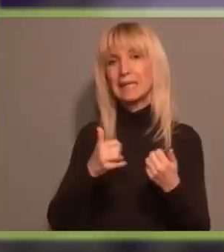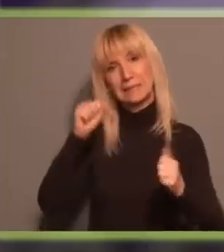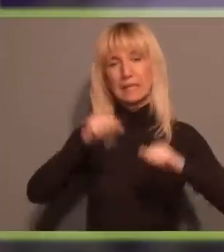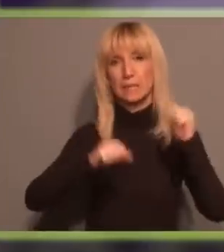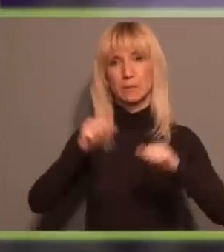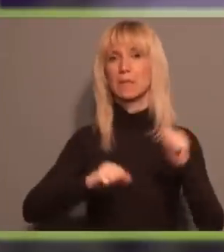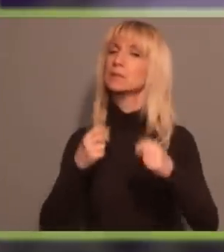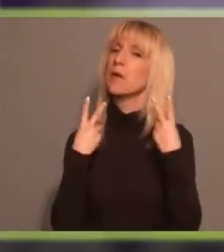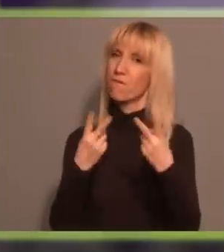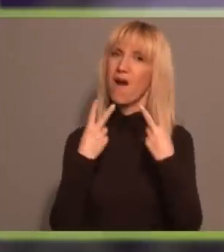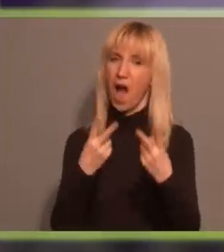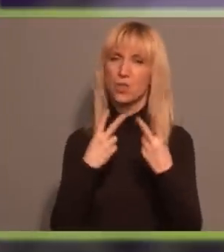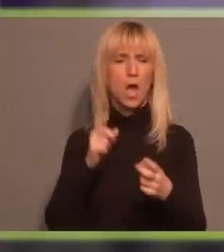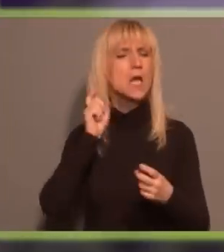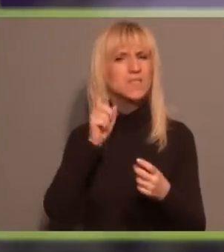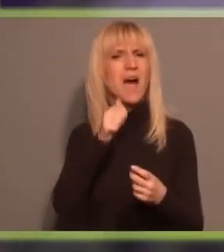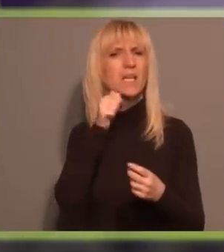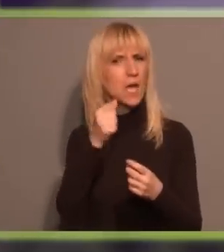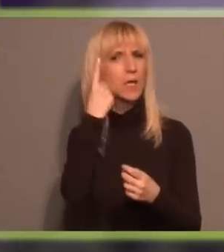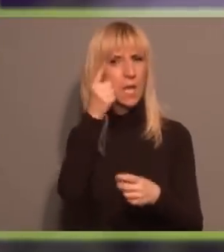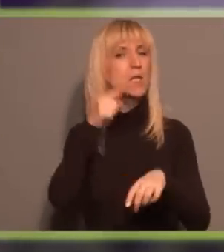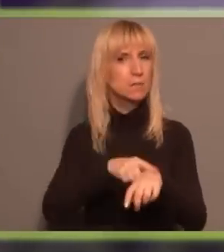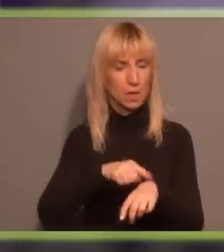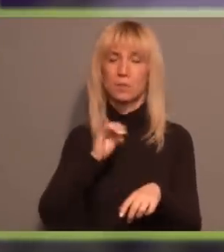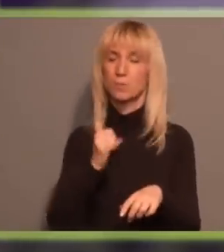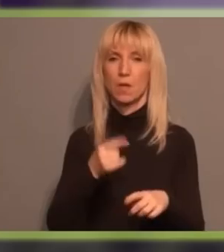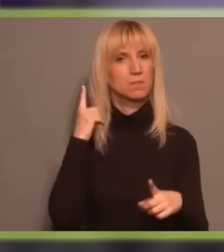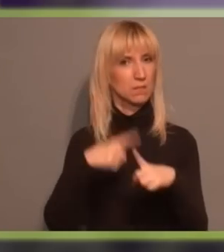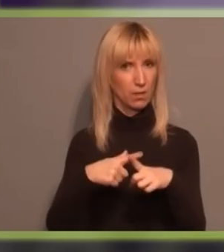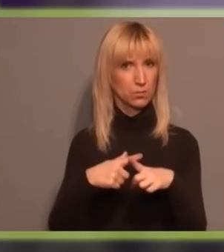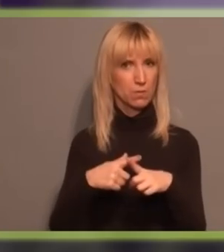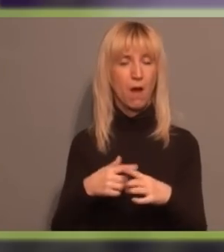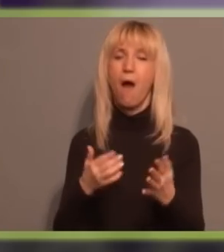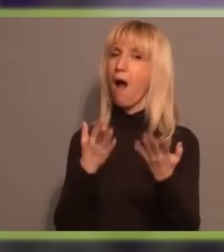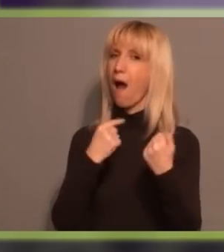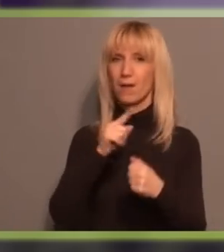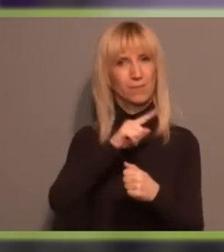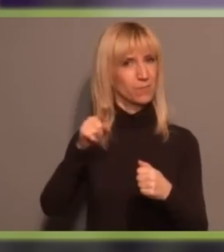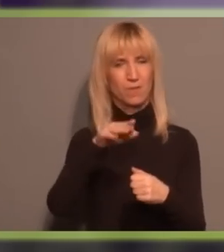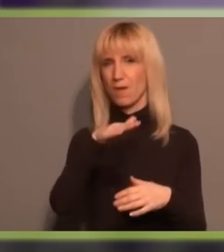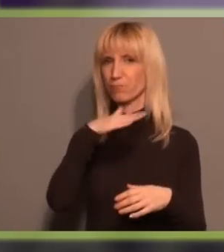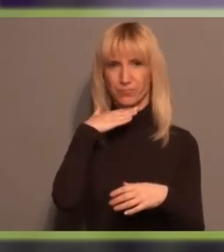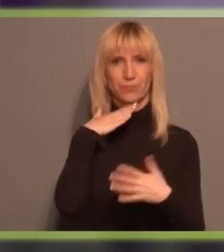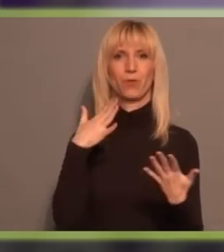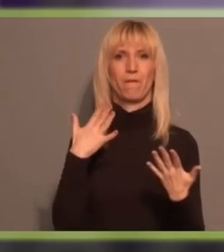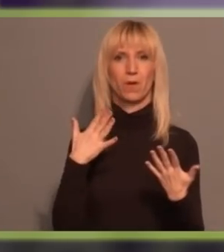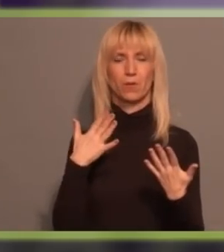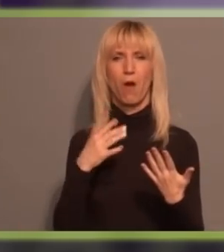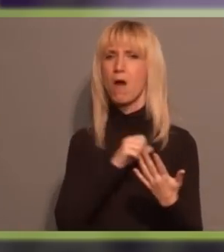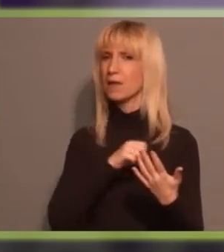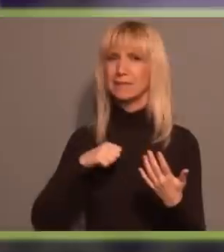rehabilitovani, jesu jako bitna svaki dan po sat vremena, to jeste tačno. Ali nije dovoljno samo